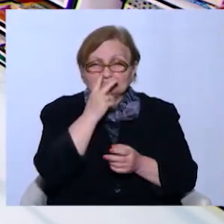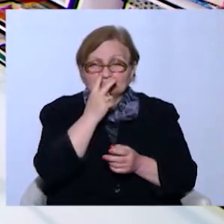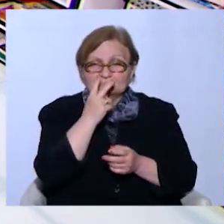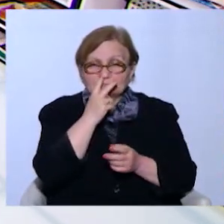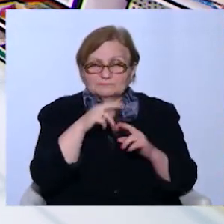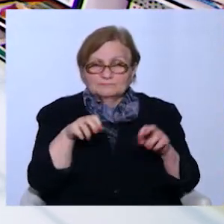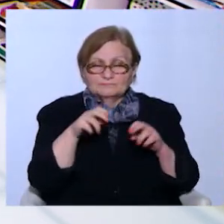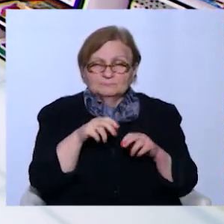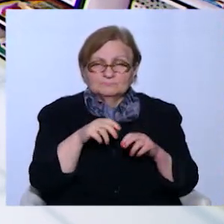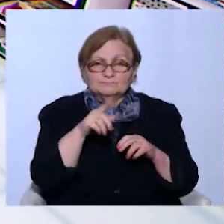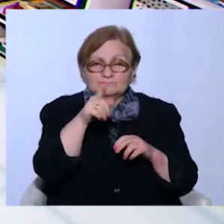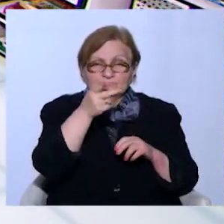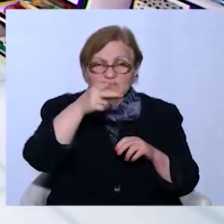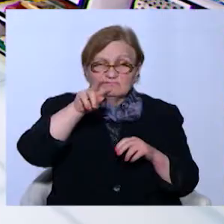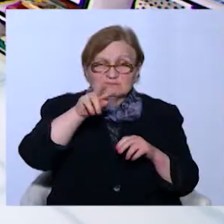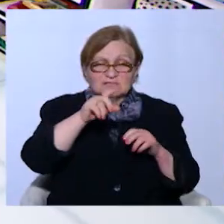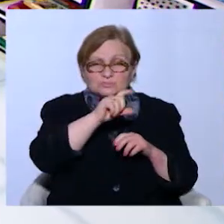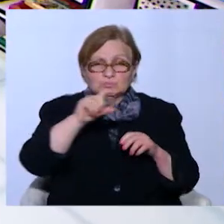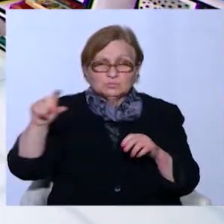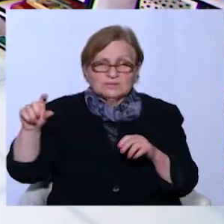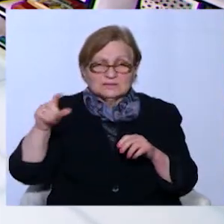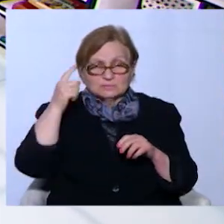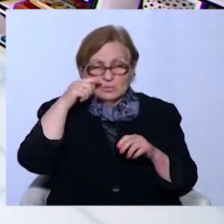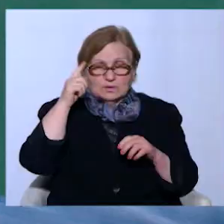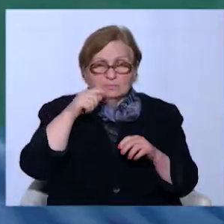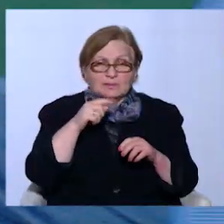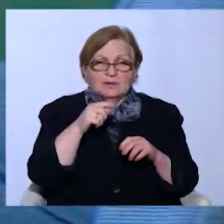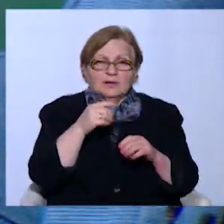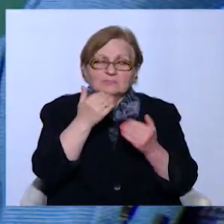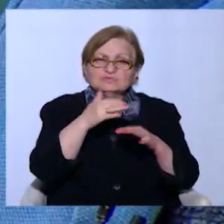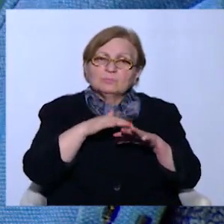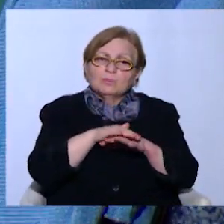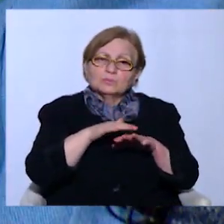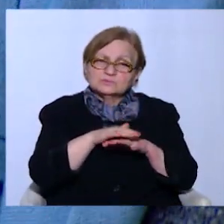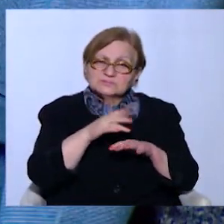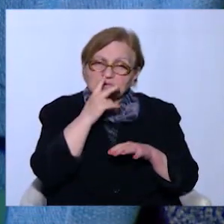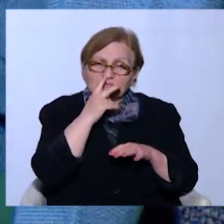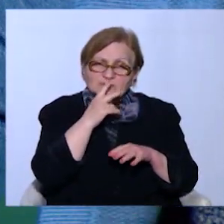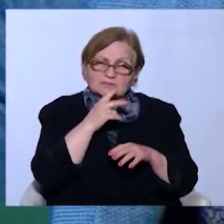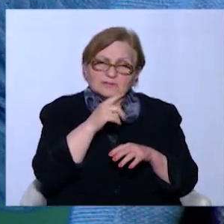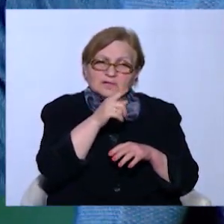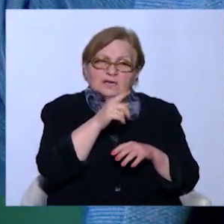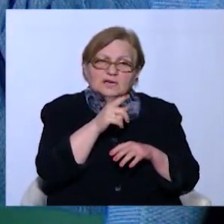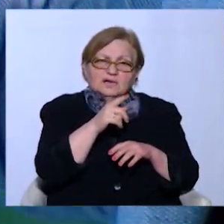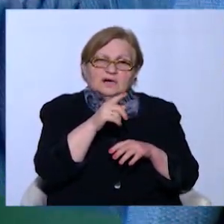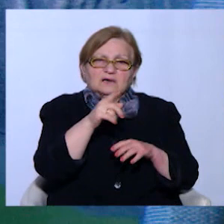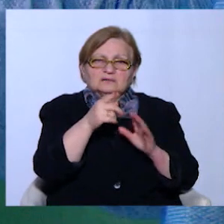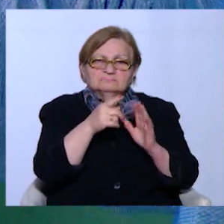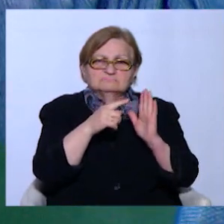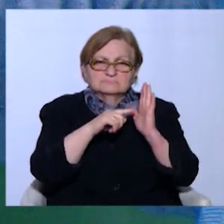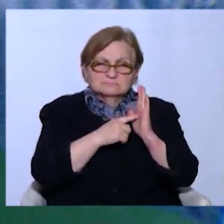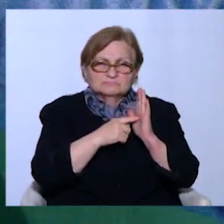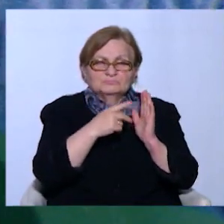ამ კვადრატული განტოლების შესაბამისი კვადრატული ფუნქცია და ანუ f(x) უდრის